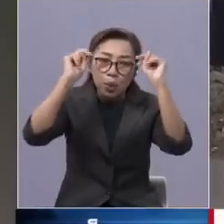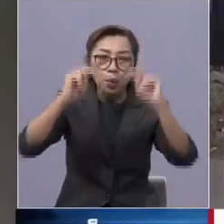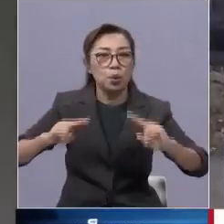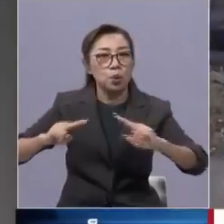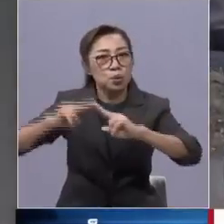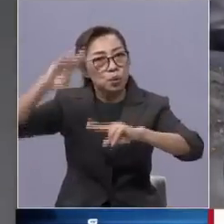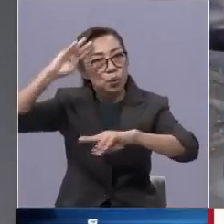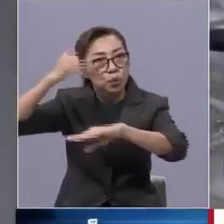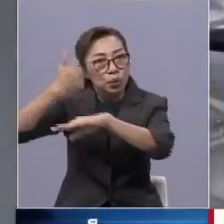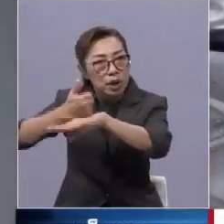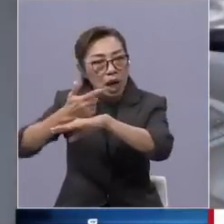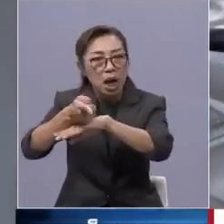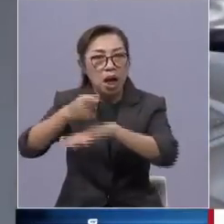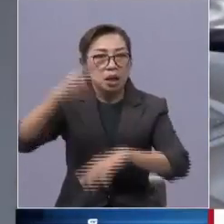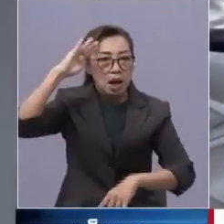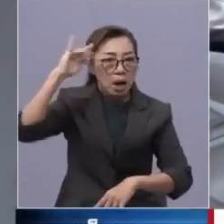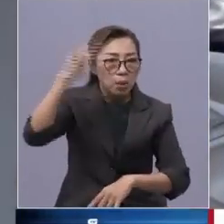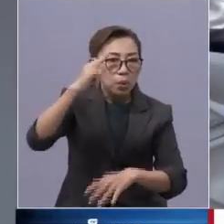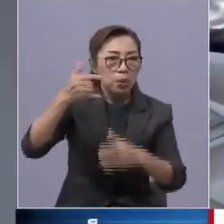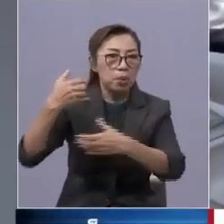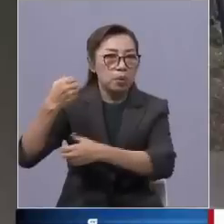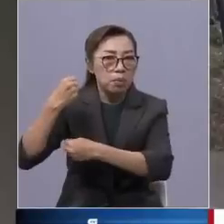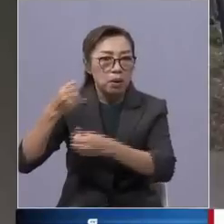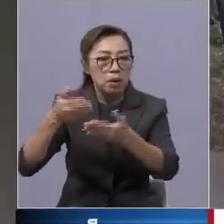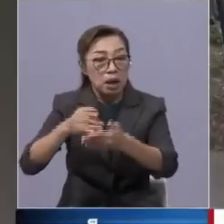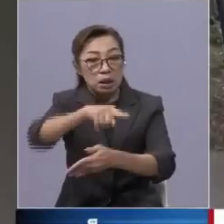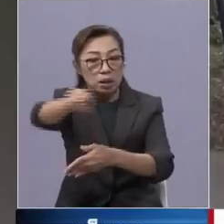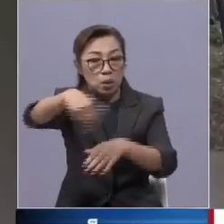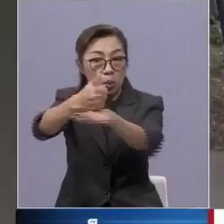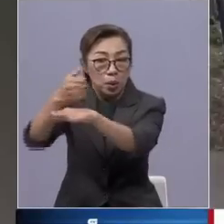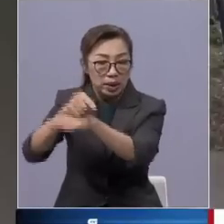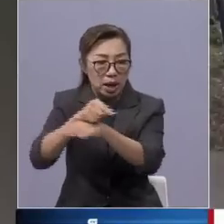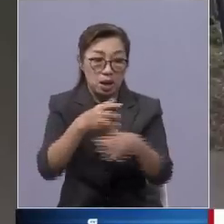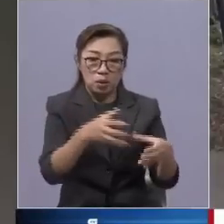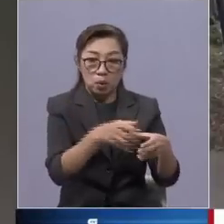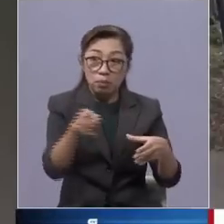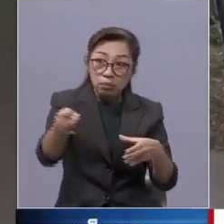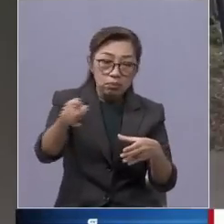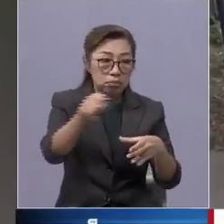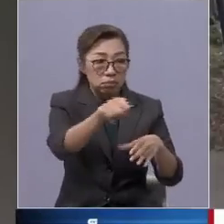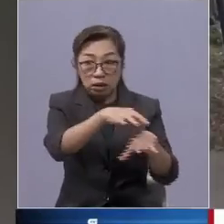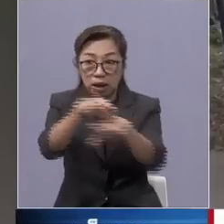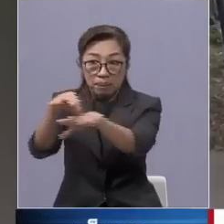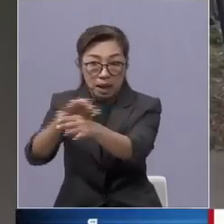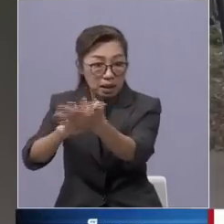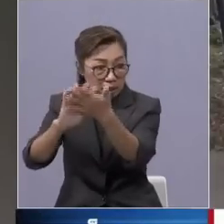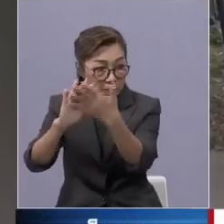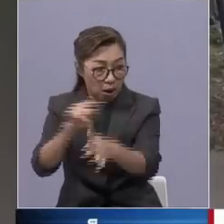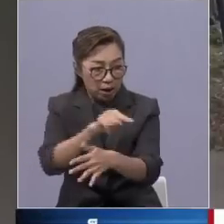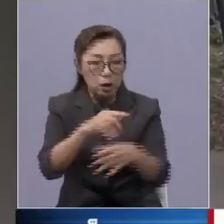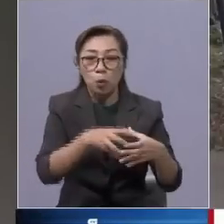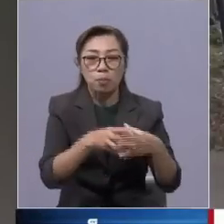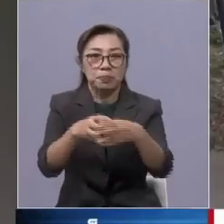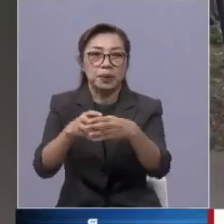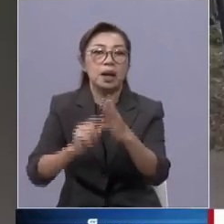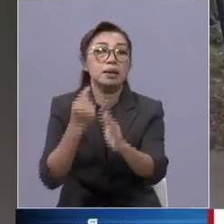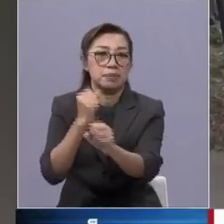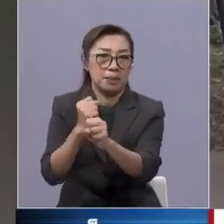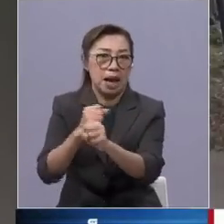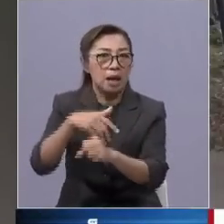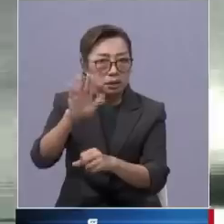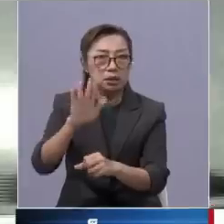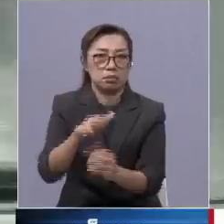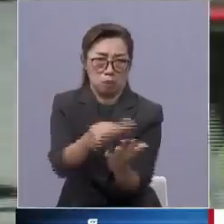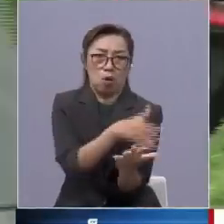การกระทรวงกลาโหมผบ.เหล่าทัพชุดใหม่ก็พร้อมให้ปฏิบัติหน้าที่ทันทีที่มีการโปรดเกล้าแต่งตั้งบุคคลเข้ามาทำหน้าที่นะครับขณ